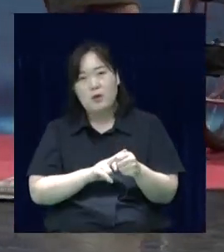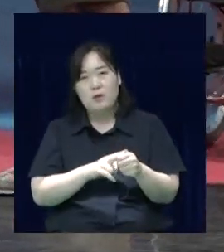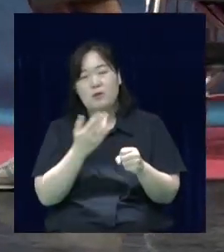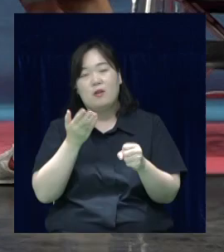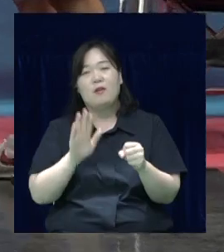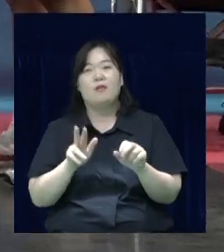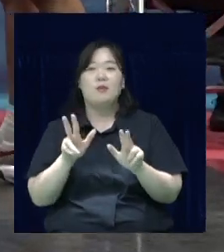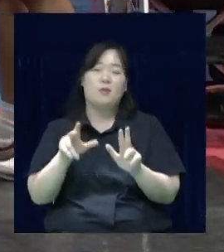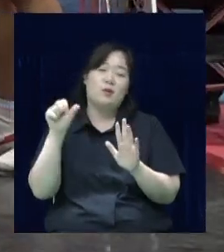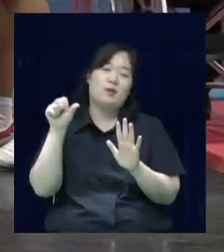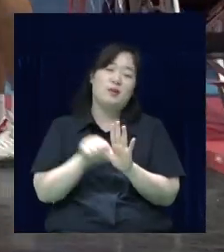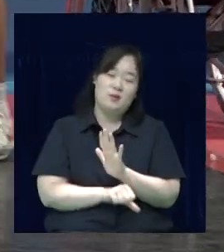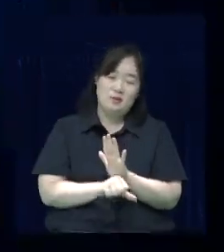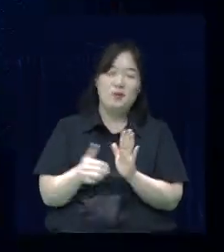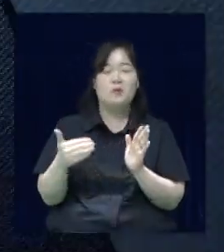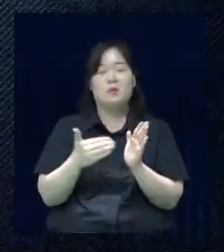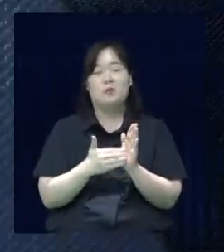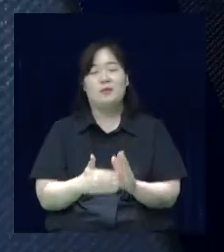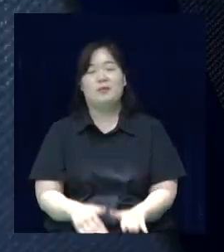못했었고요.